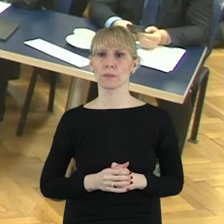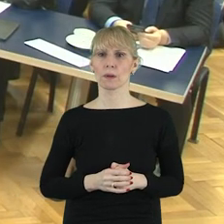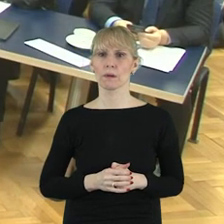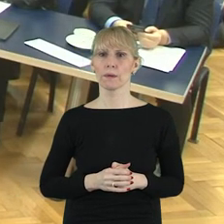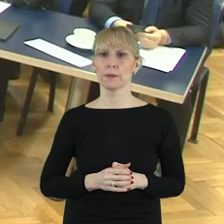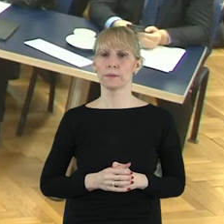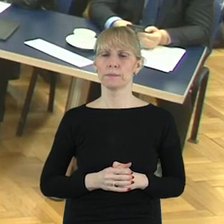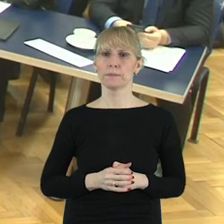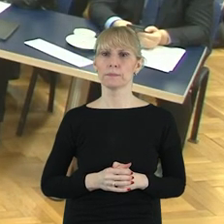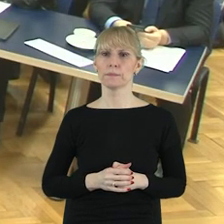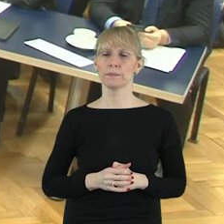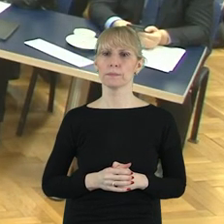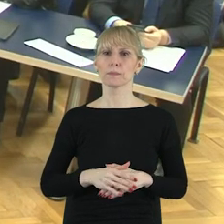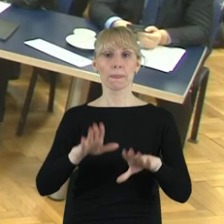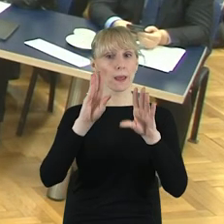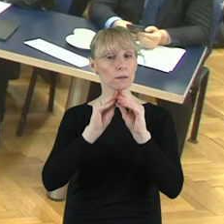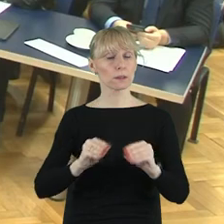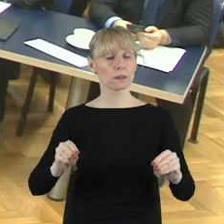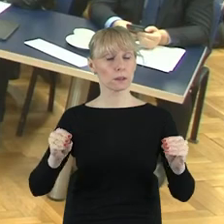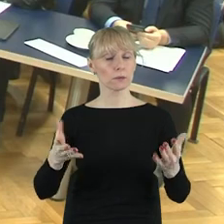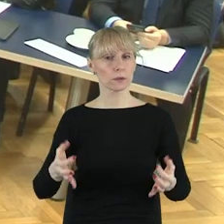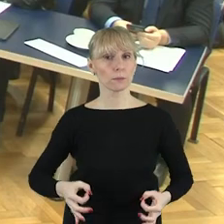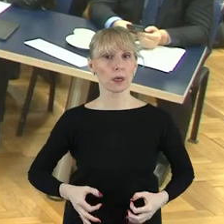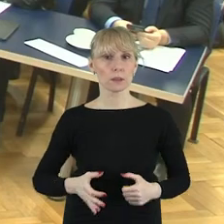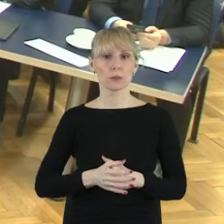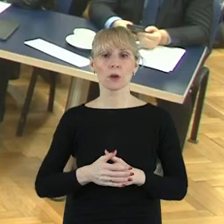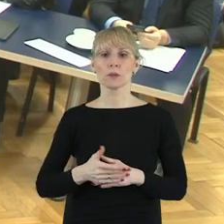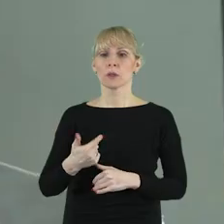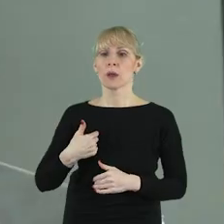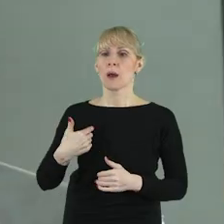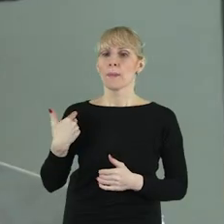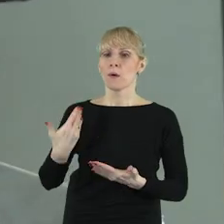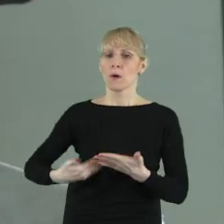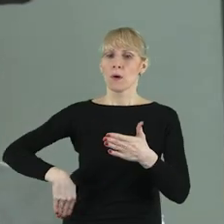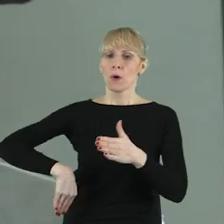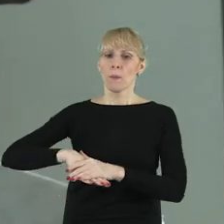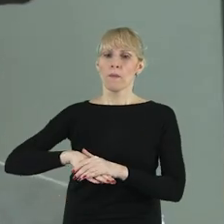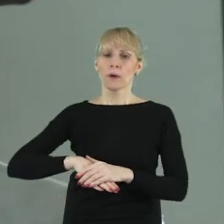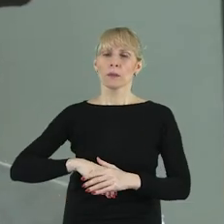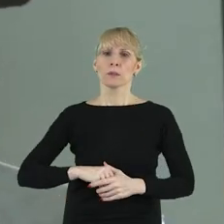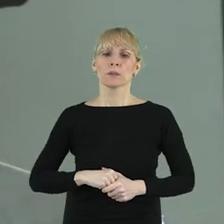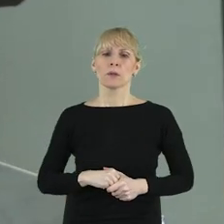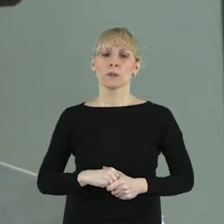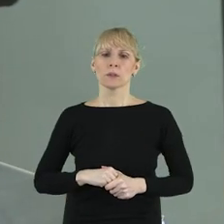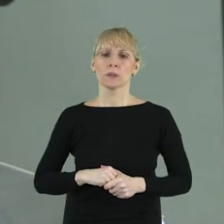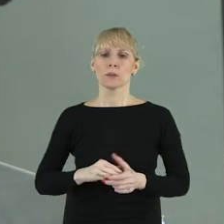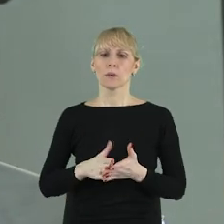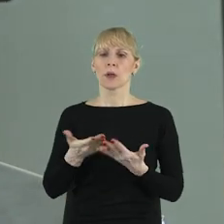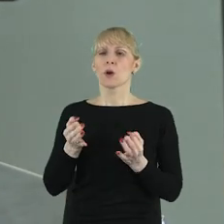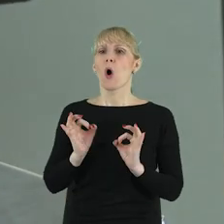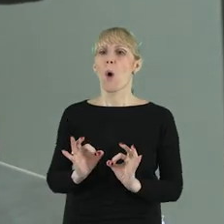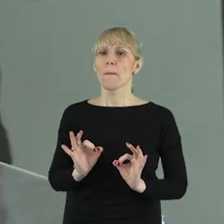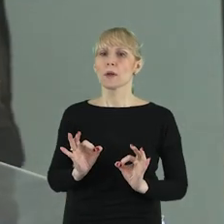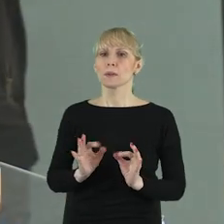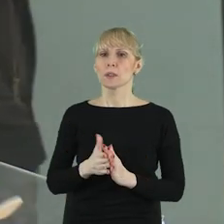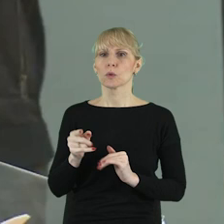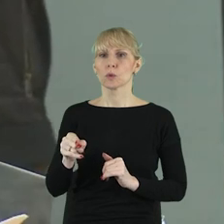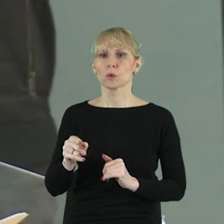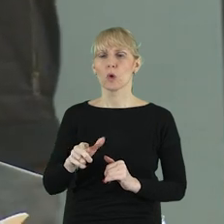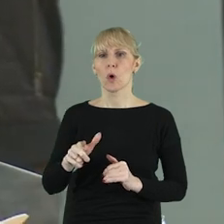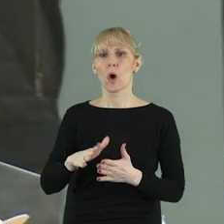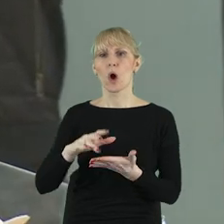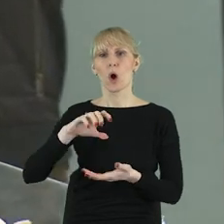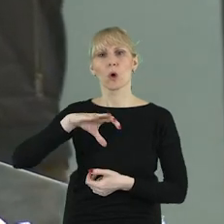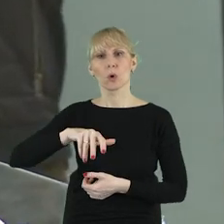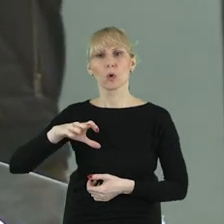marszałku, szanowni państwo radni, zostałem upoważniony przez obecne tutaj na